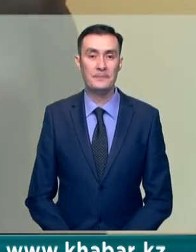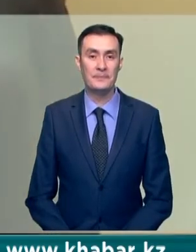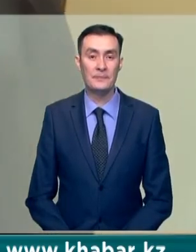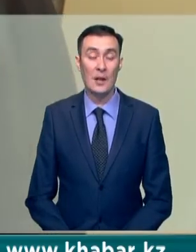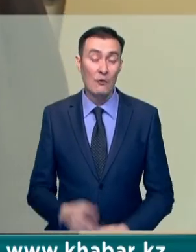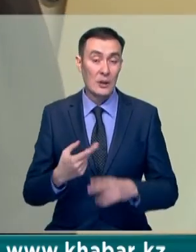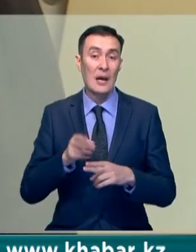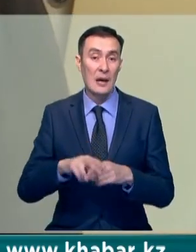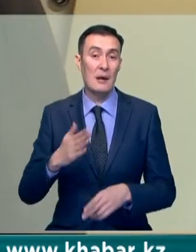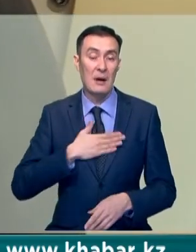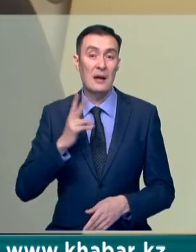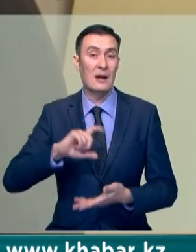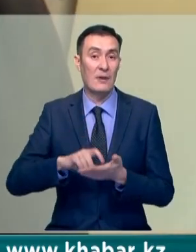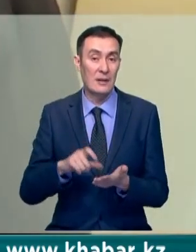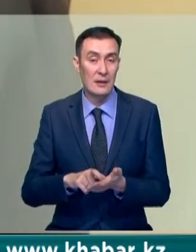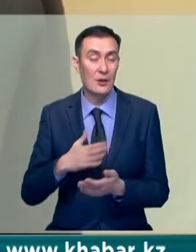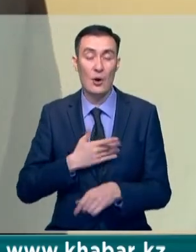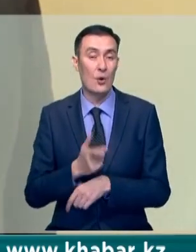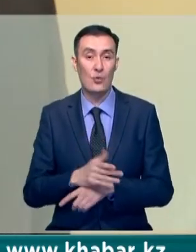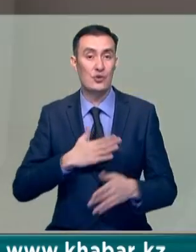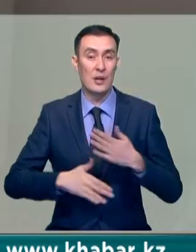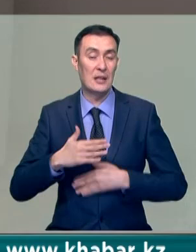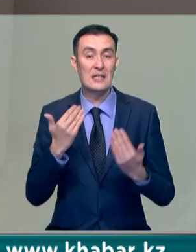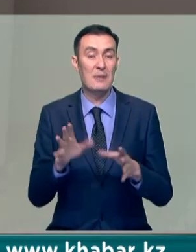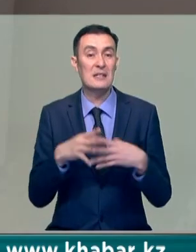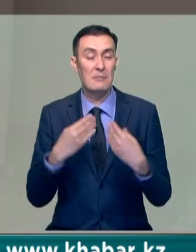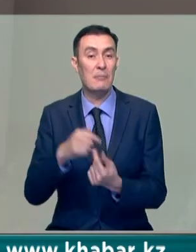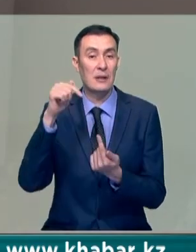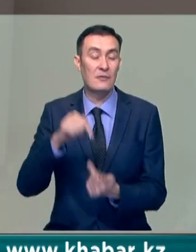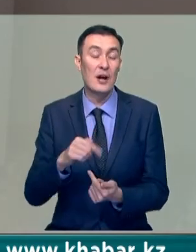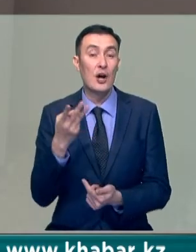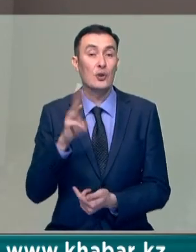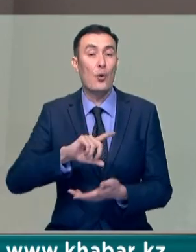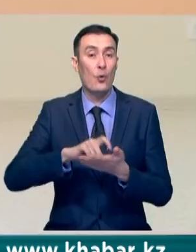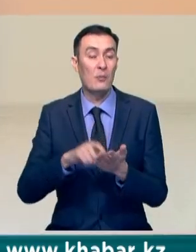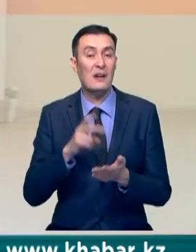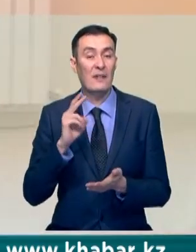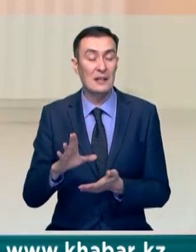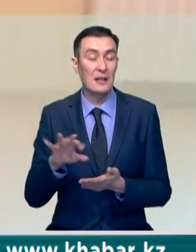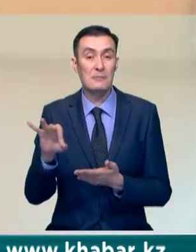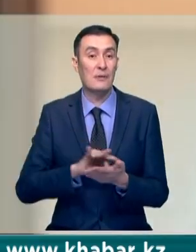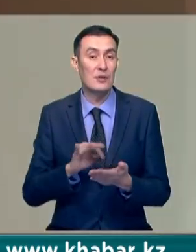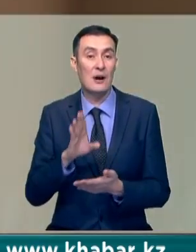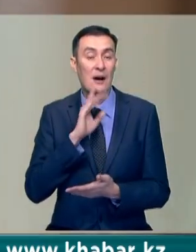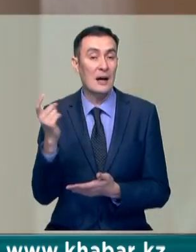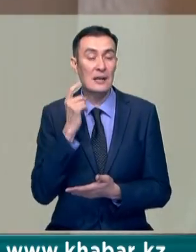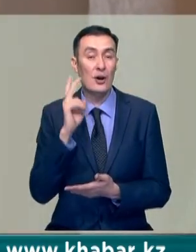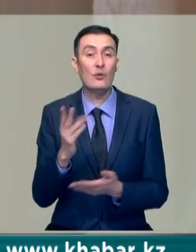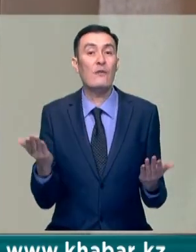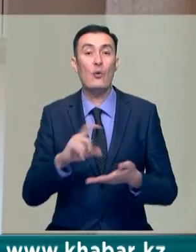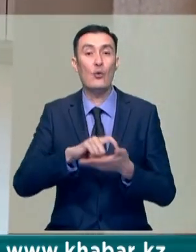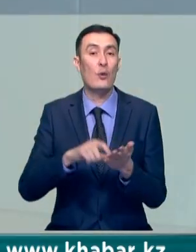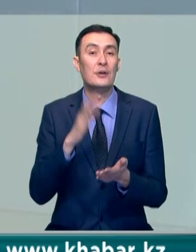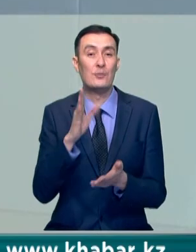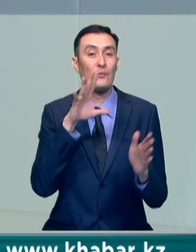Вот моя квартира. Я очень рада. Теперь Курышпаевым принадлежит 3-ка с просторными комнатами. С первых секунд хозяйка решила, кто и в какой комнате